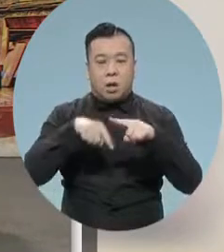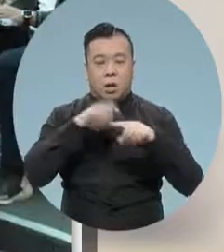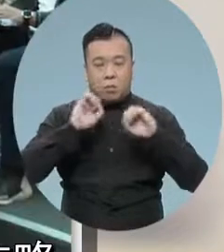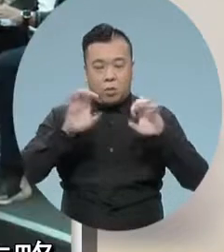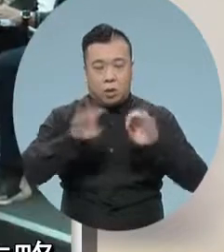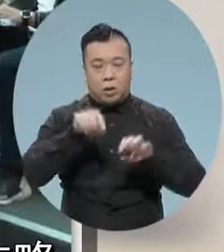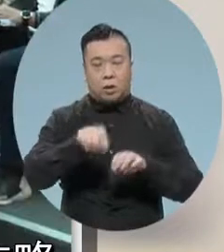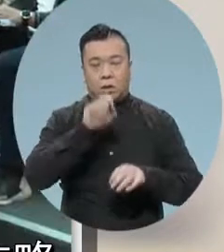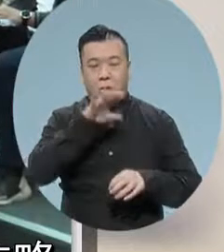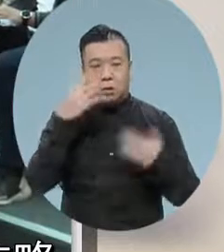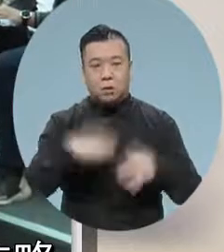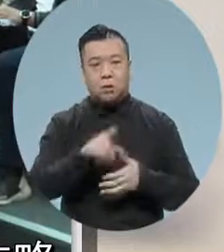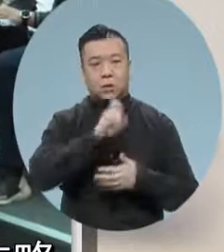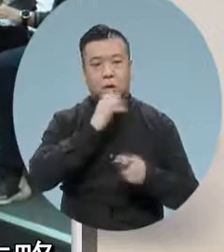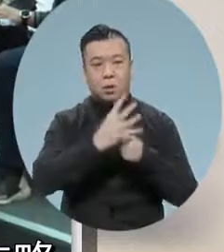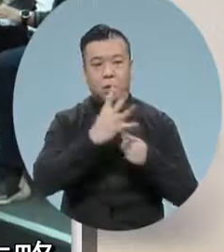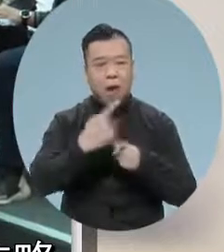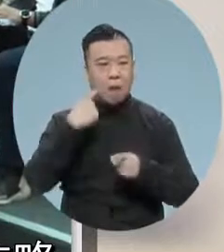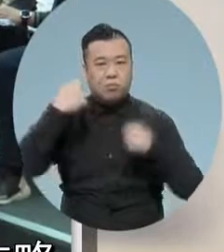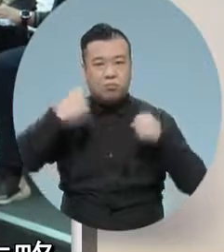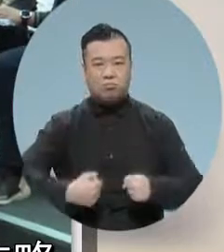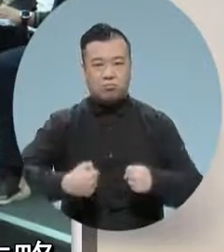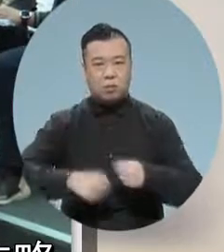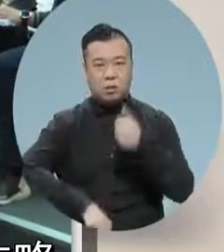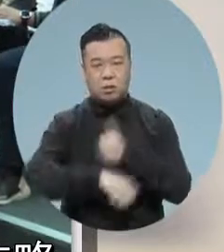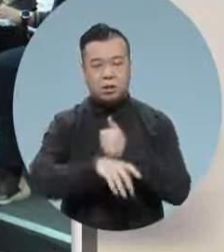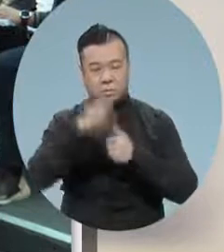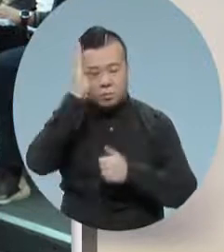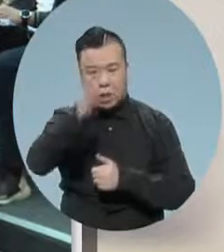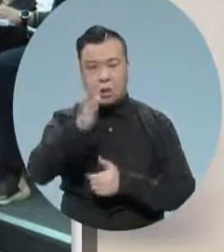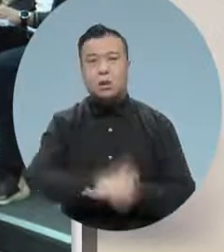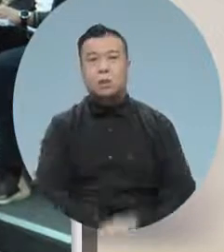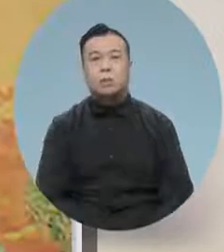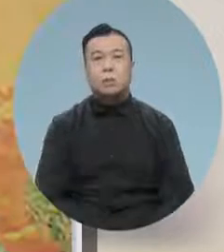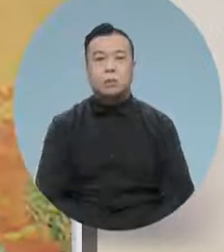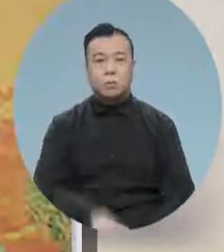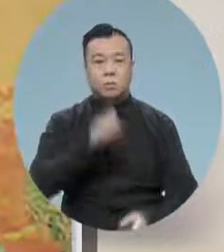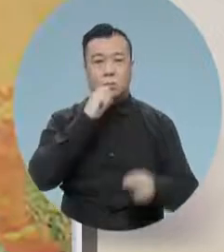邊咧，就提出咗一個叫14個堅持嘅呢個基本方略，其中第